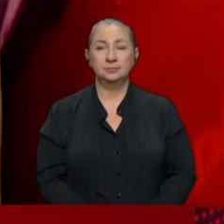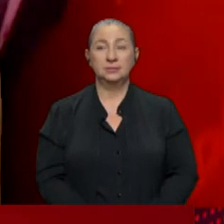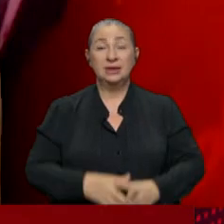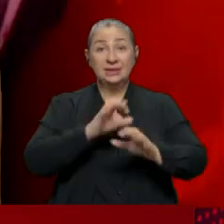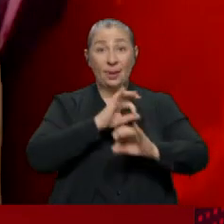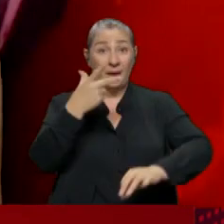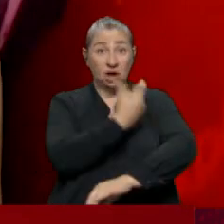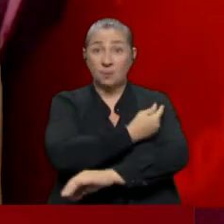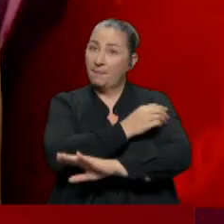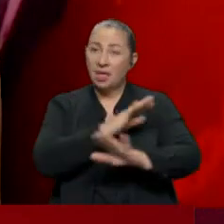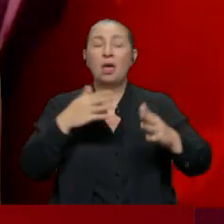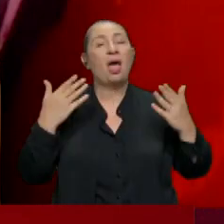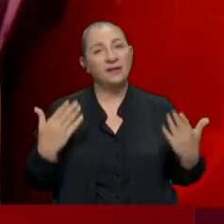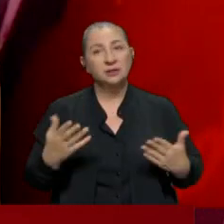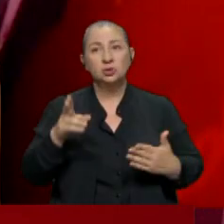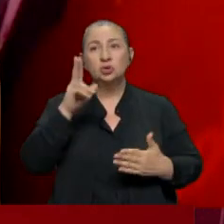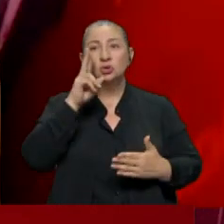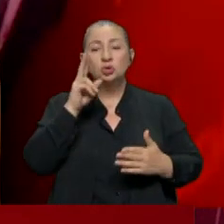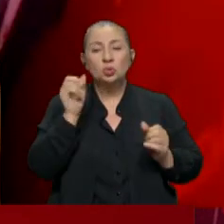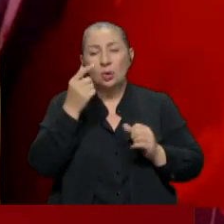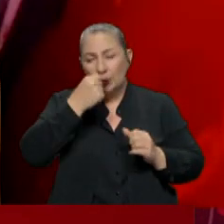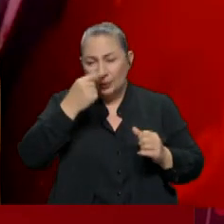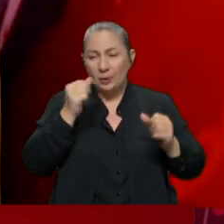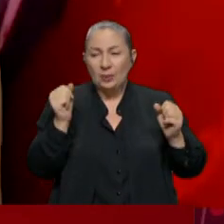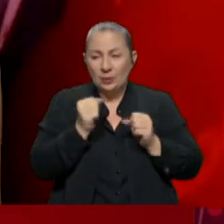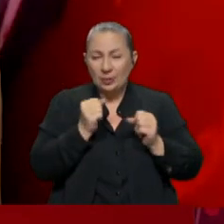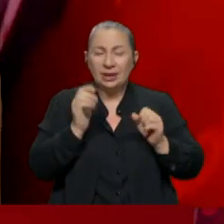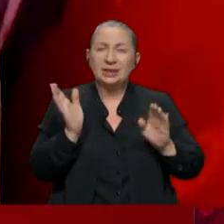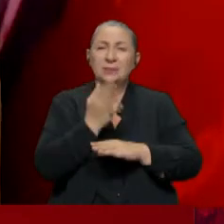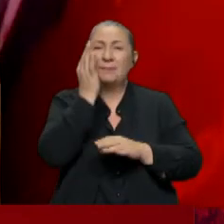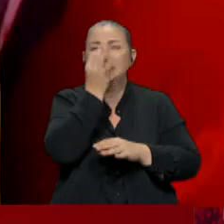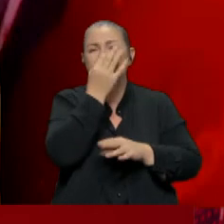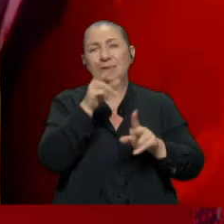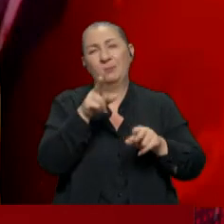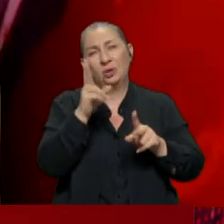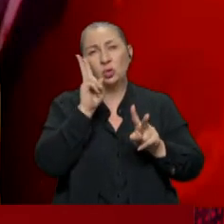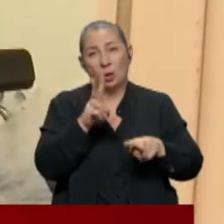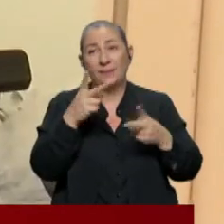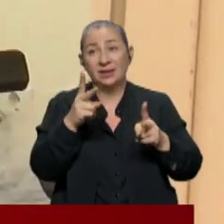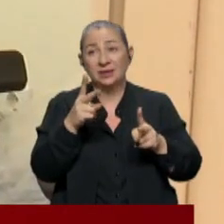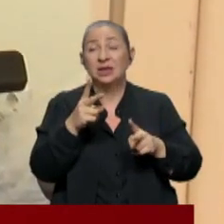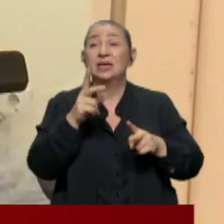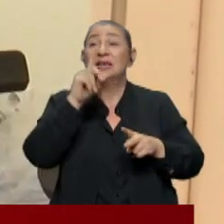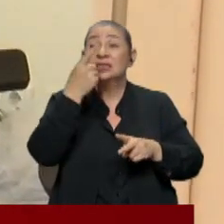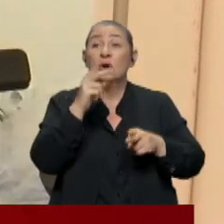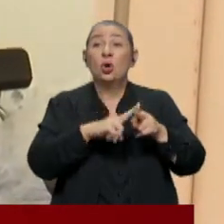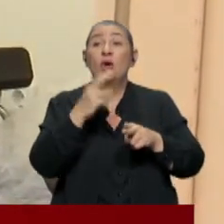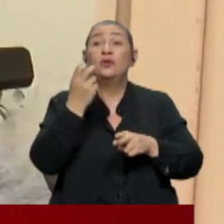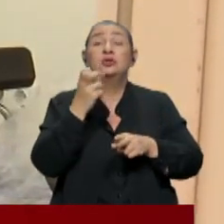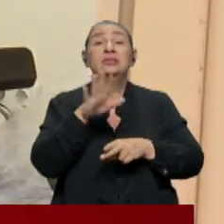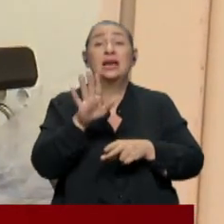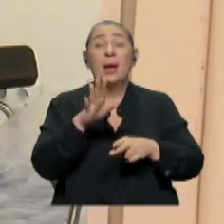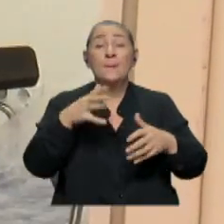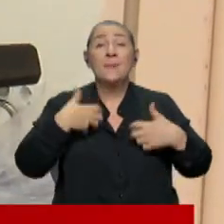Tam aşılılar için evet, soğuk algınlığı semptomlarıyla geçecek basit bir hastalık gibi görünebilir. Yalnızca koronavirüs